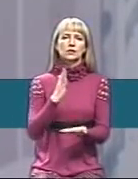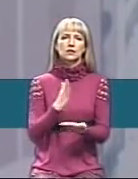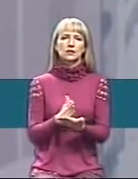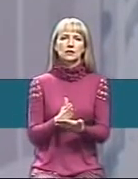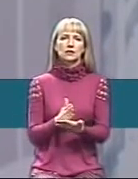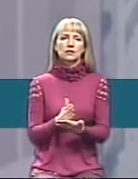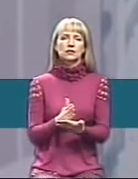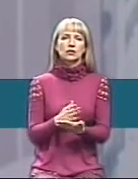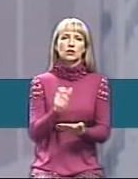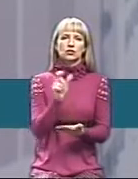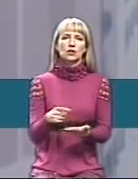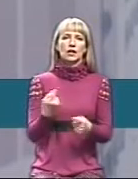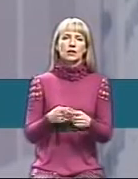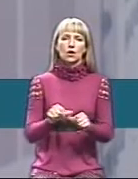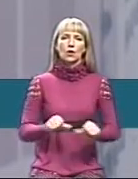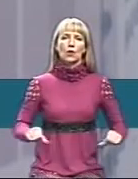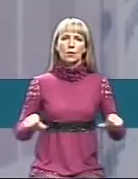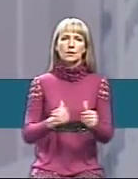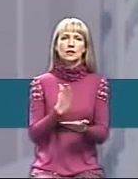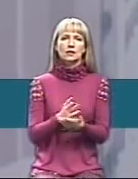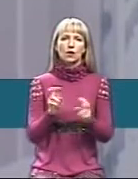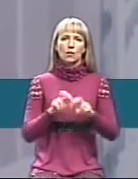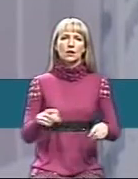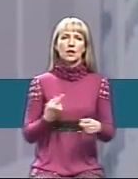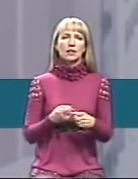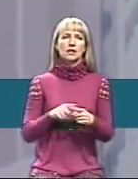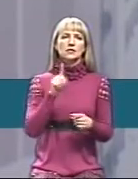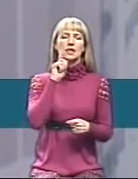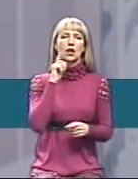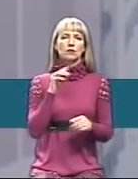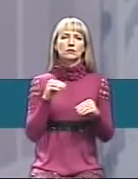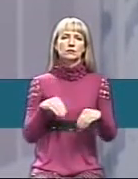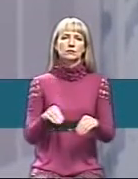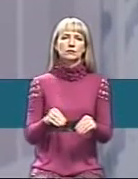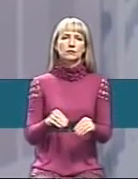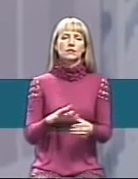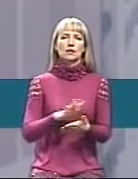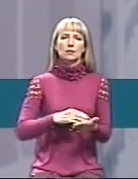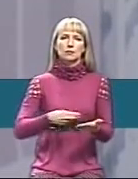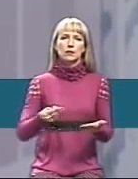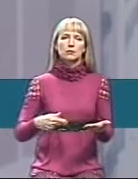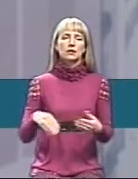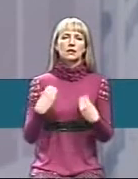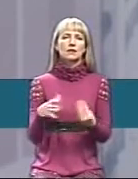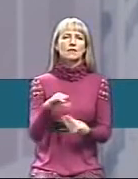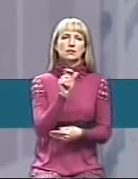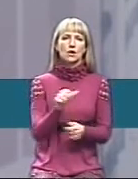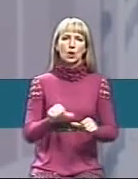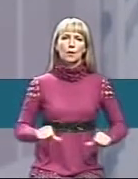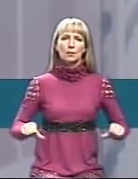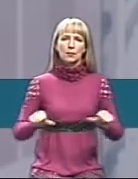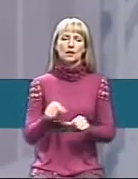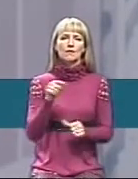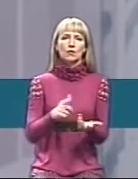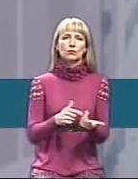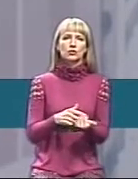членом этой комиссии, происходит обследование этих зеленых насаждений. Далее это так подписывается, выдается всем членам комиссии, и в том